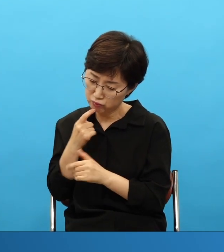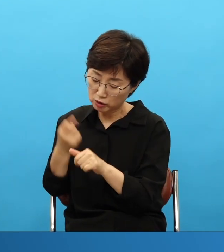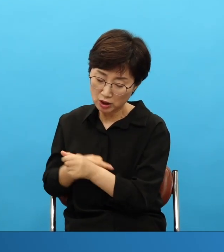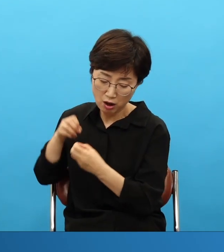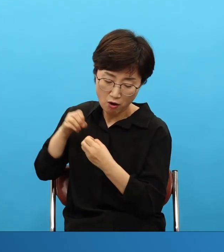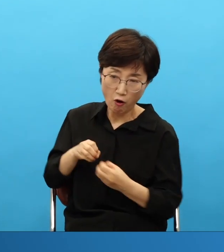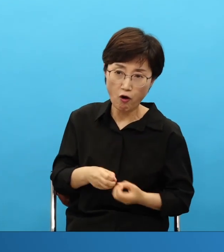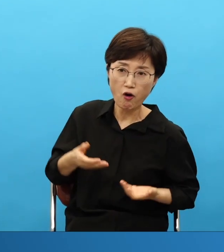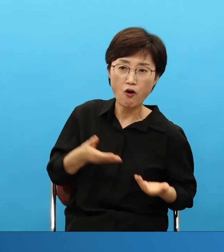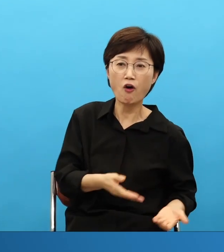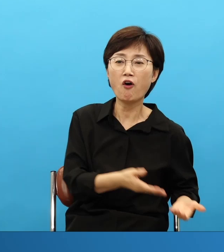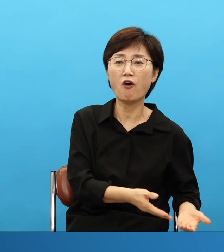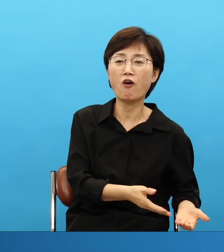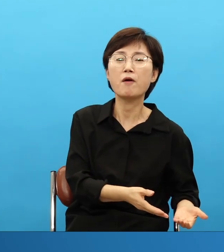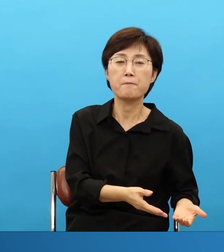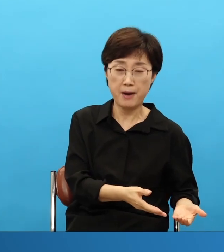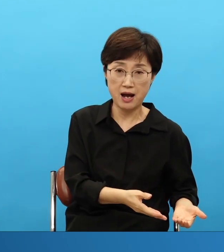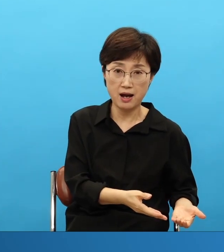그고